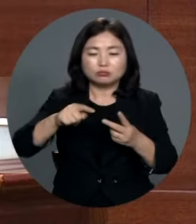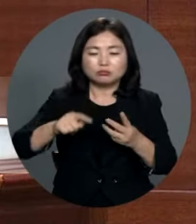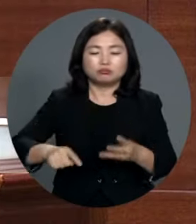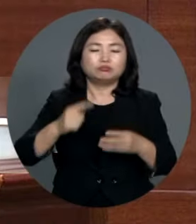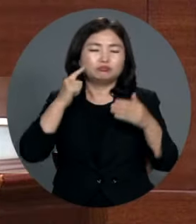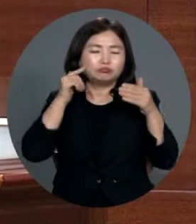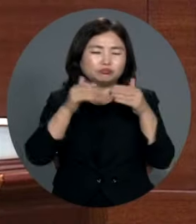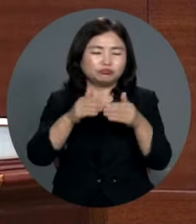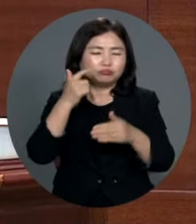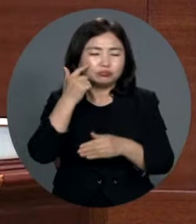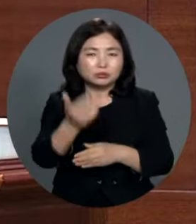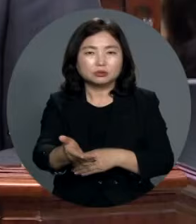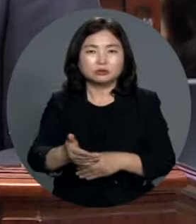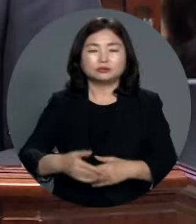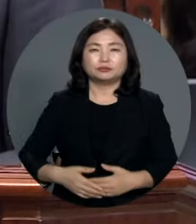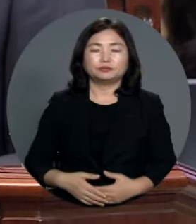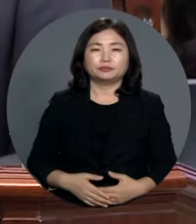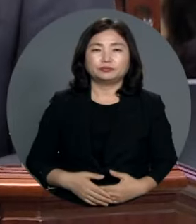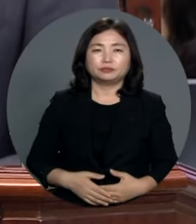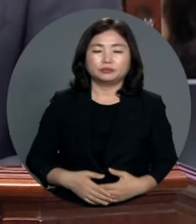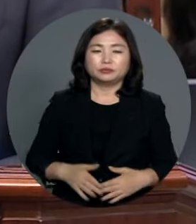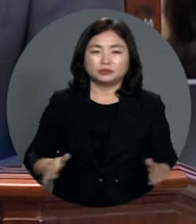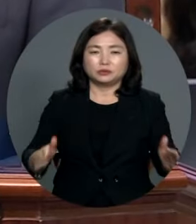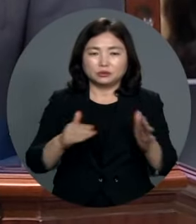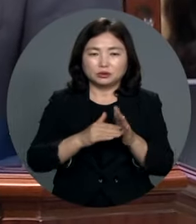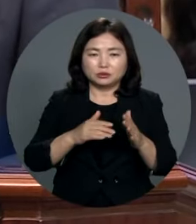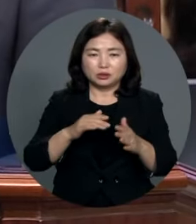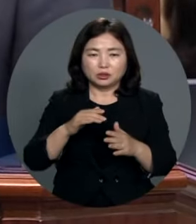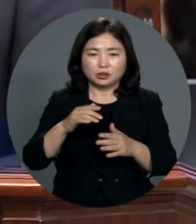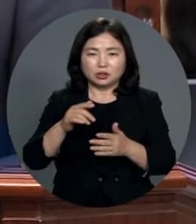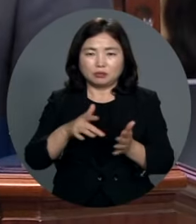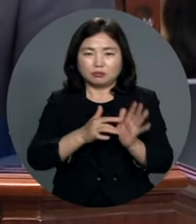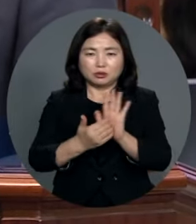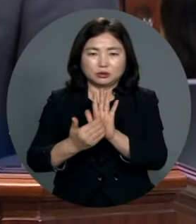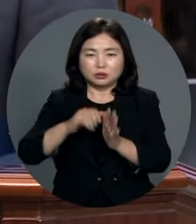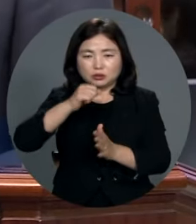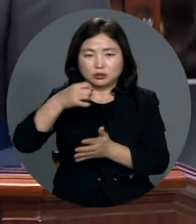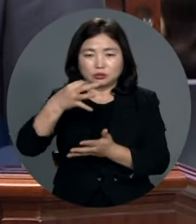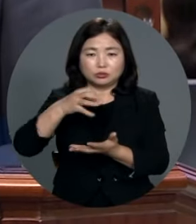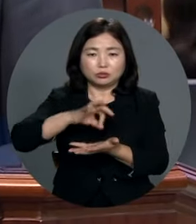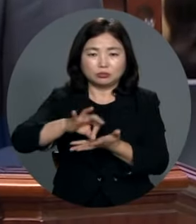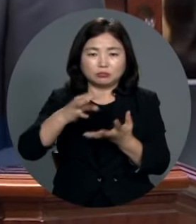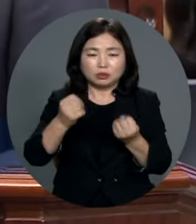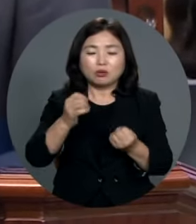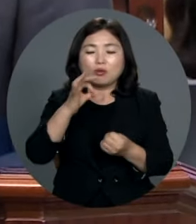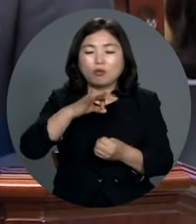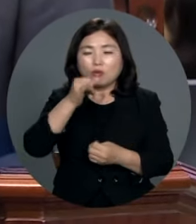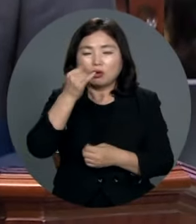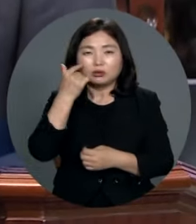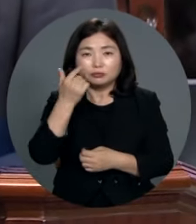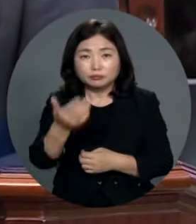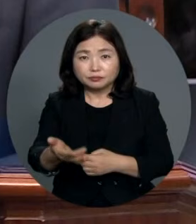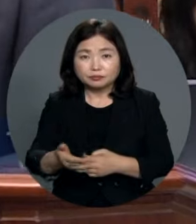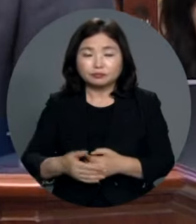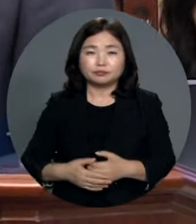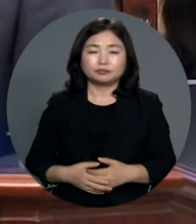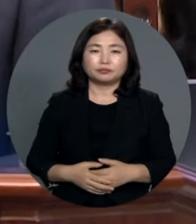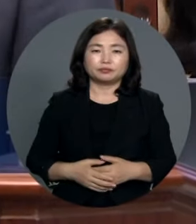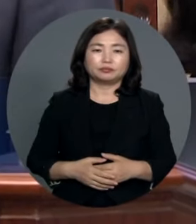집중적으로 따져물었습니다 지금까지 방제사 많이 투입하지 예 효과가 있었다고